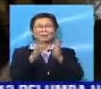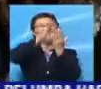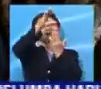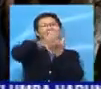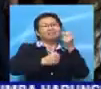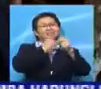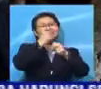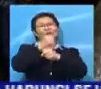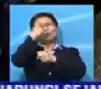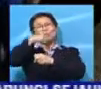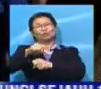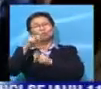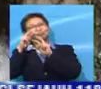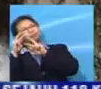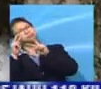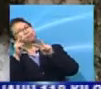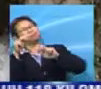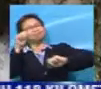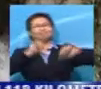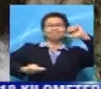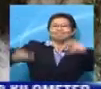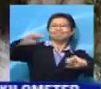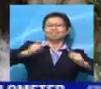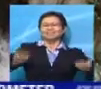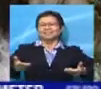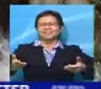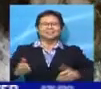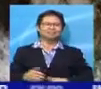untuk mereka beraksi di sini.